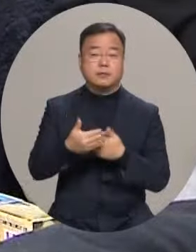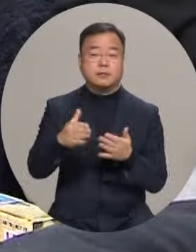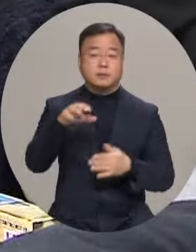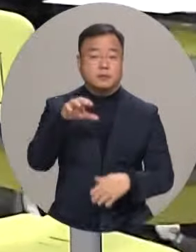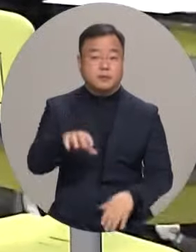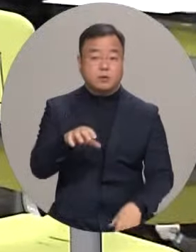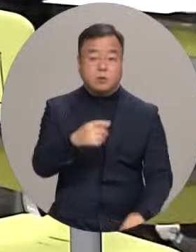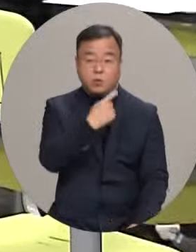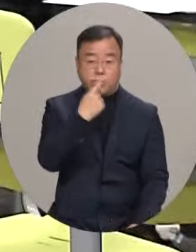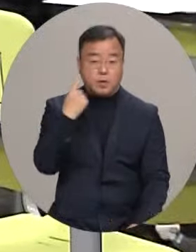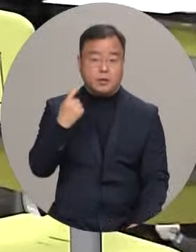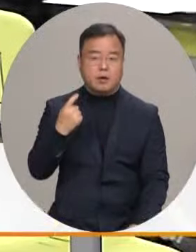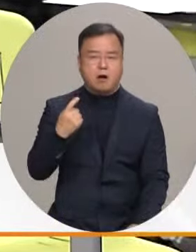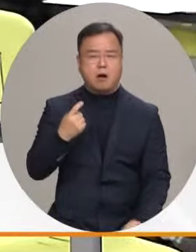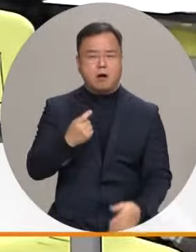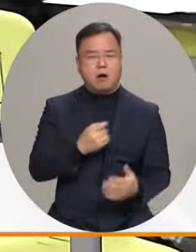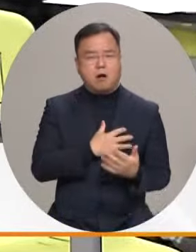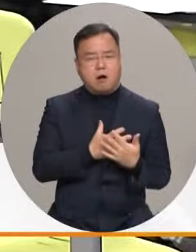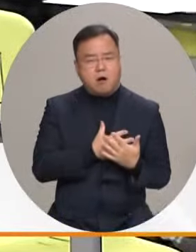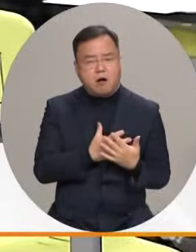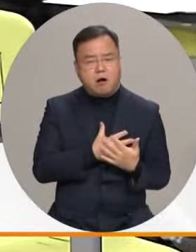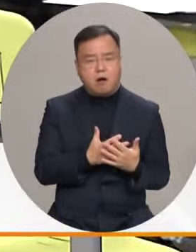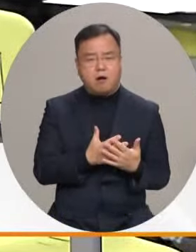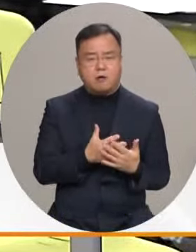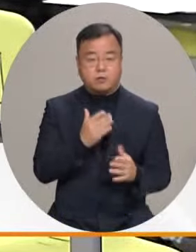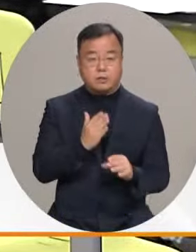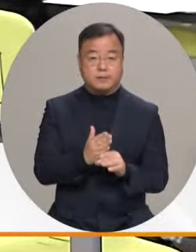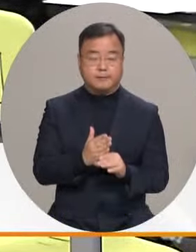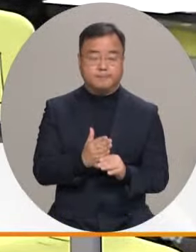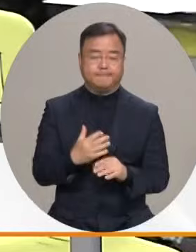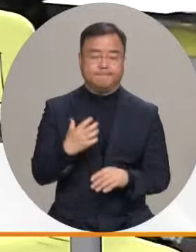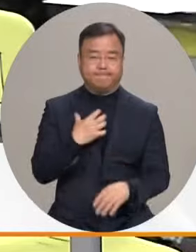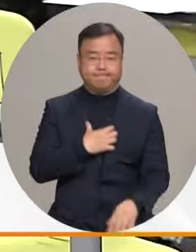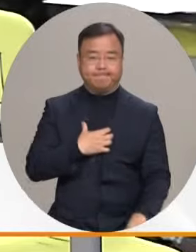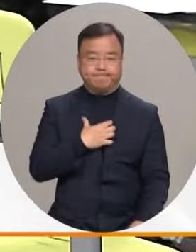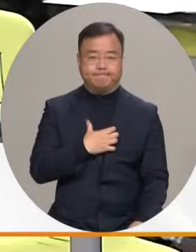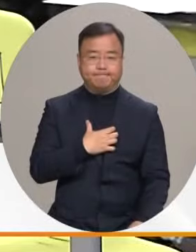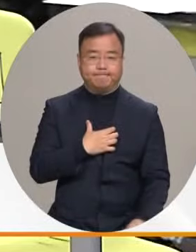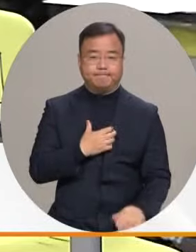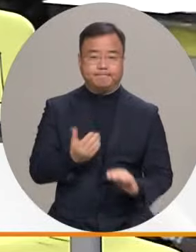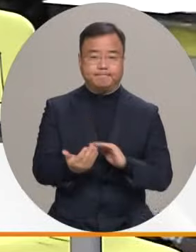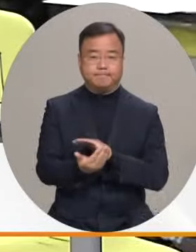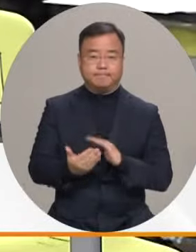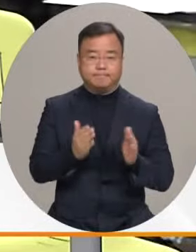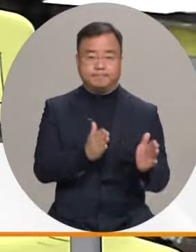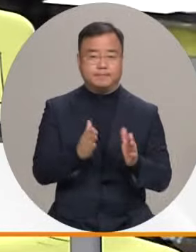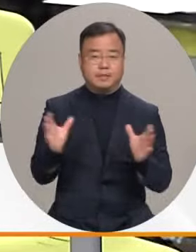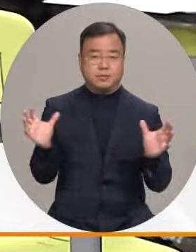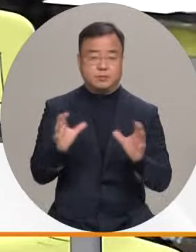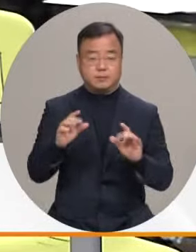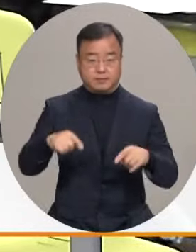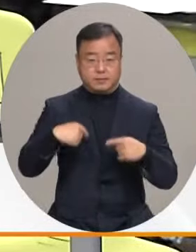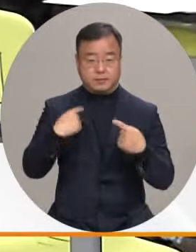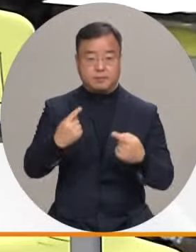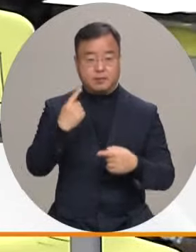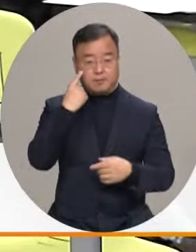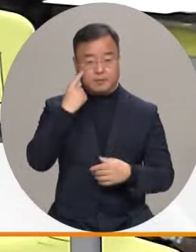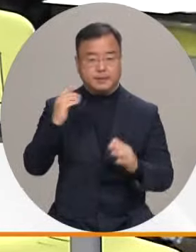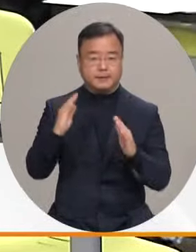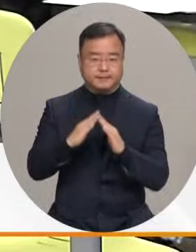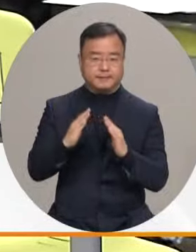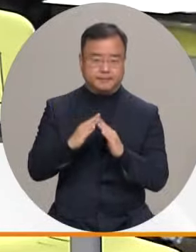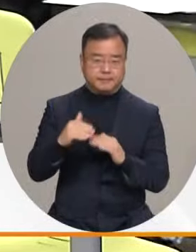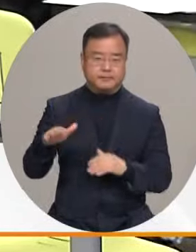확인합니다 매우 떨리는 거 같아요 긴장도 많이 되고 이제 예비 소집은 한번 가봐야 될 거 같고 그다음에 집에 가서 이제